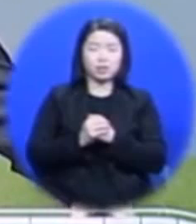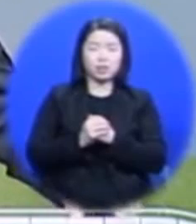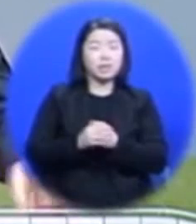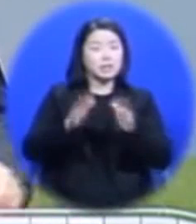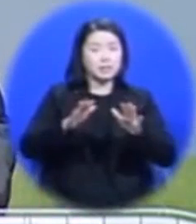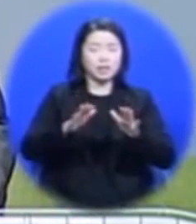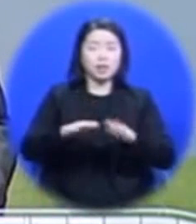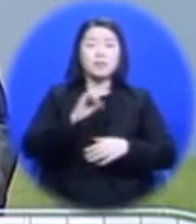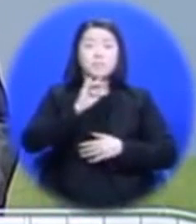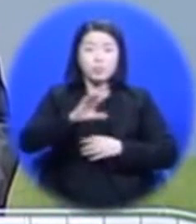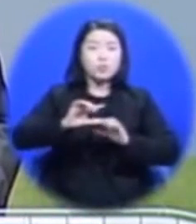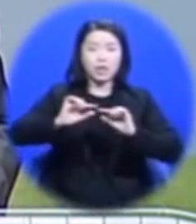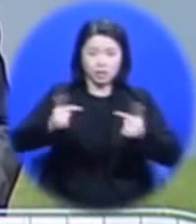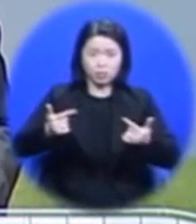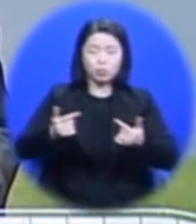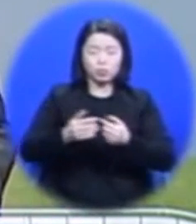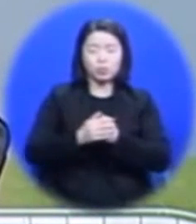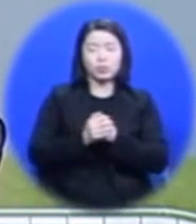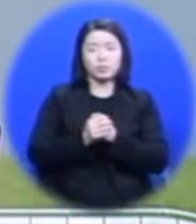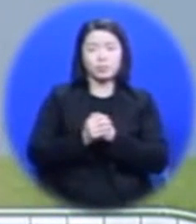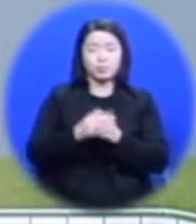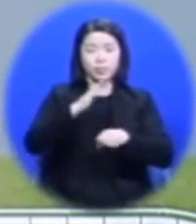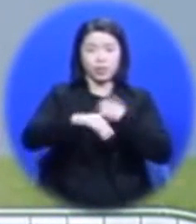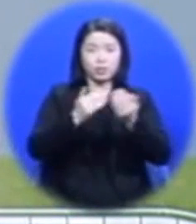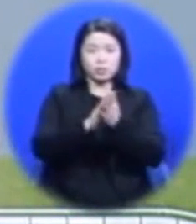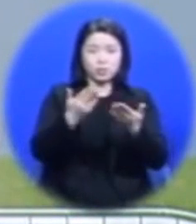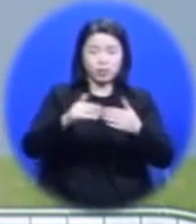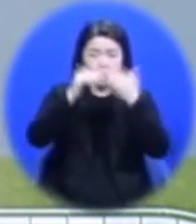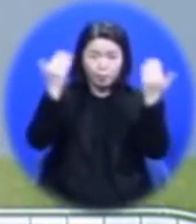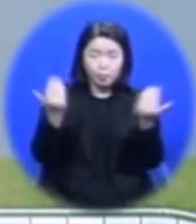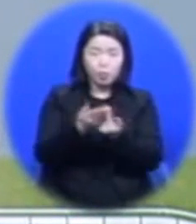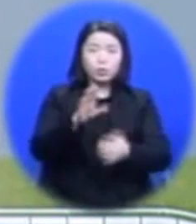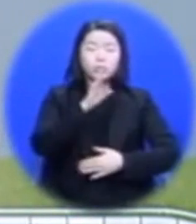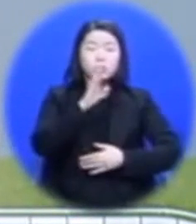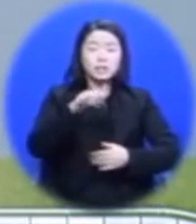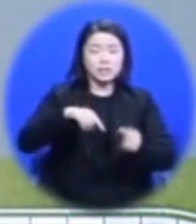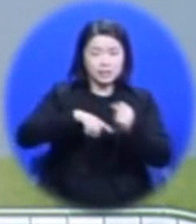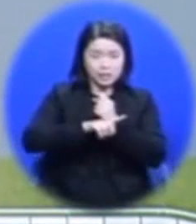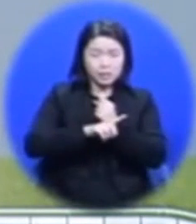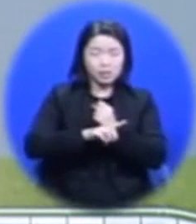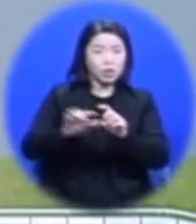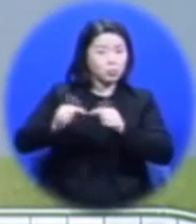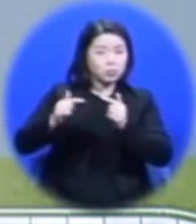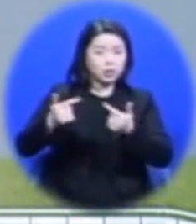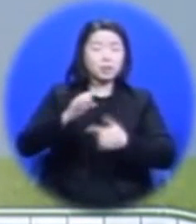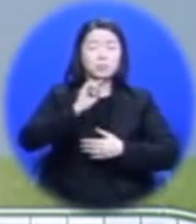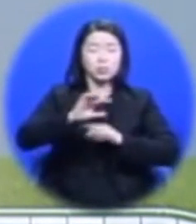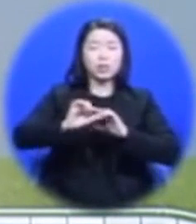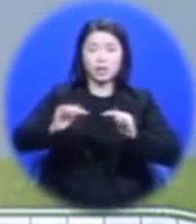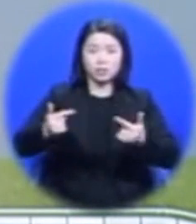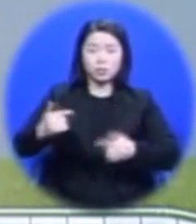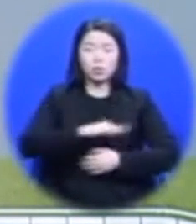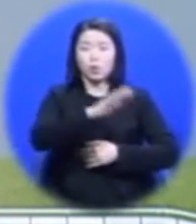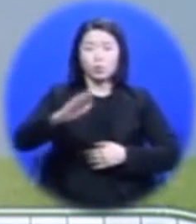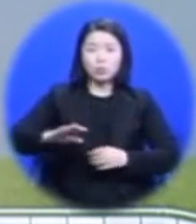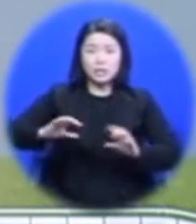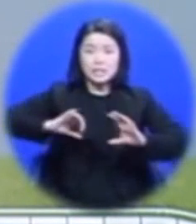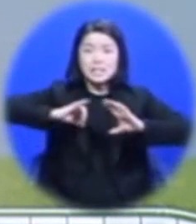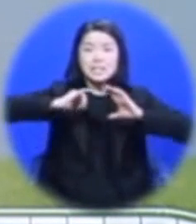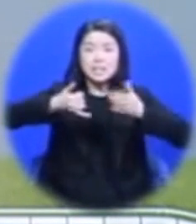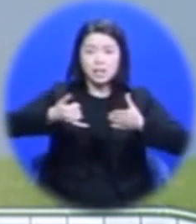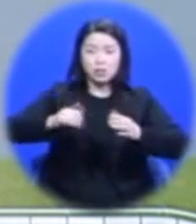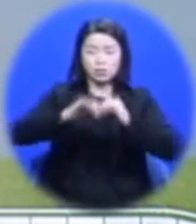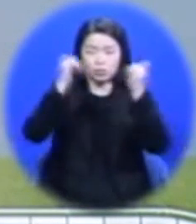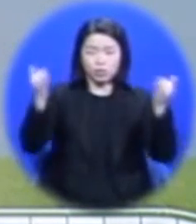자, 뿐만 아니고 성경의 모든 진리를 부정하게 되는 것뿐만 아니고 우리 인류 사회도